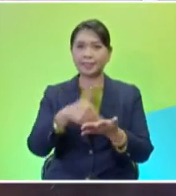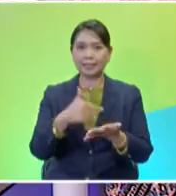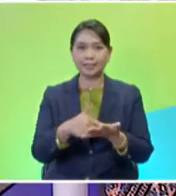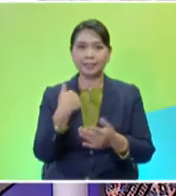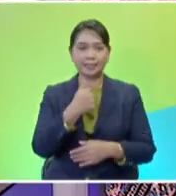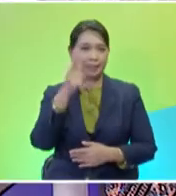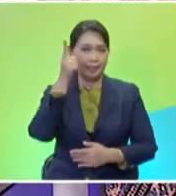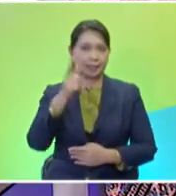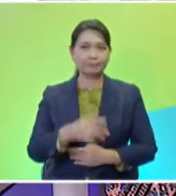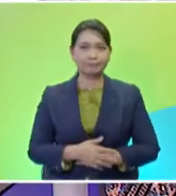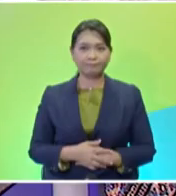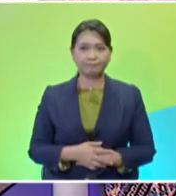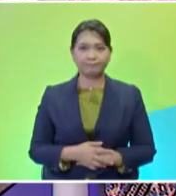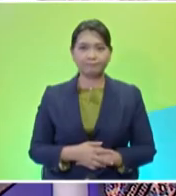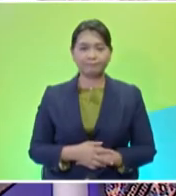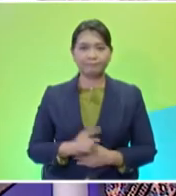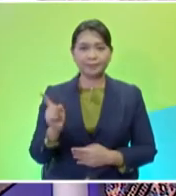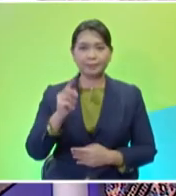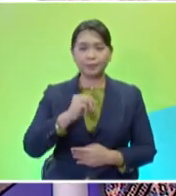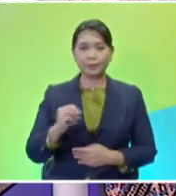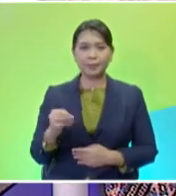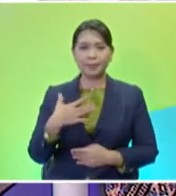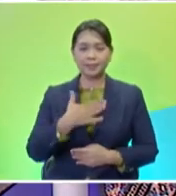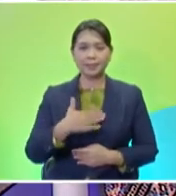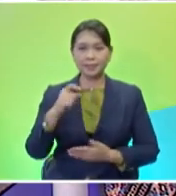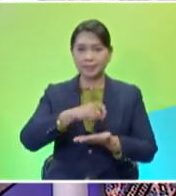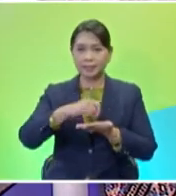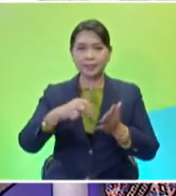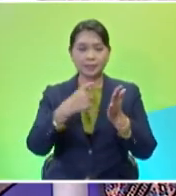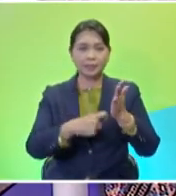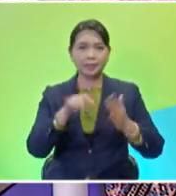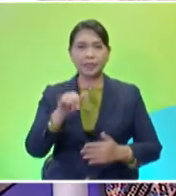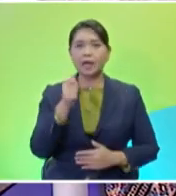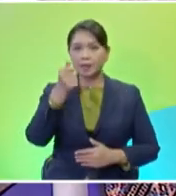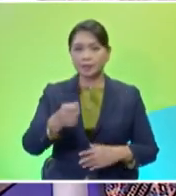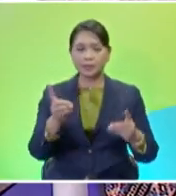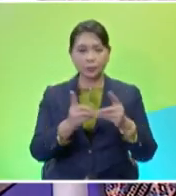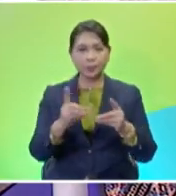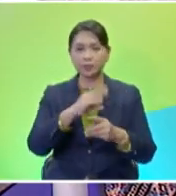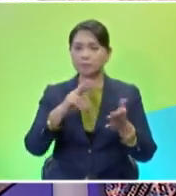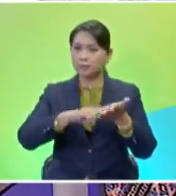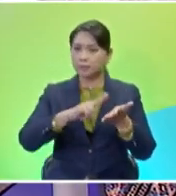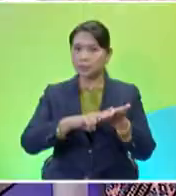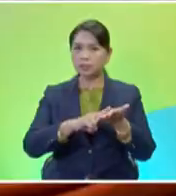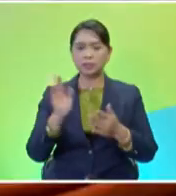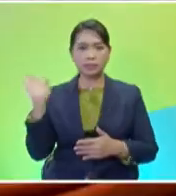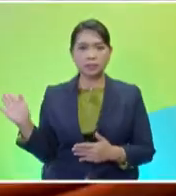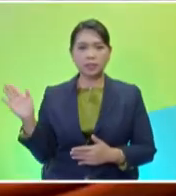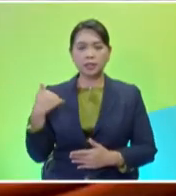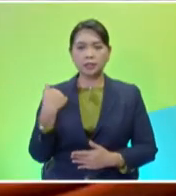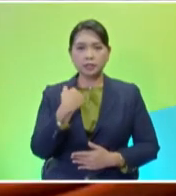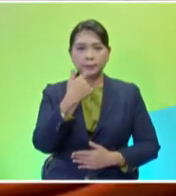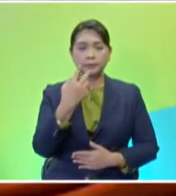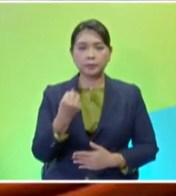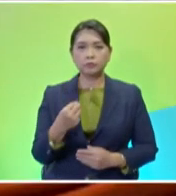seterusnya Ayo nyatekan nilai yang anda baca daripada petikan ini Aduh susah menang coba